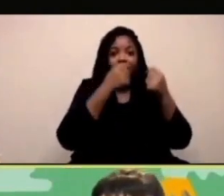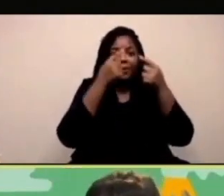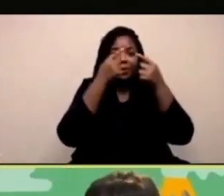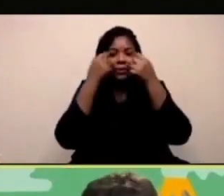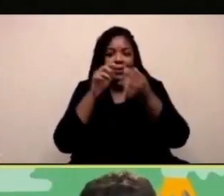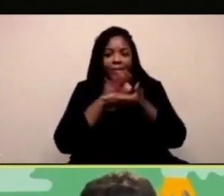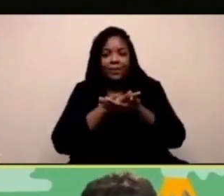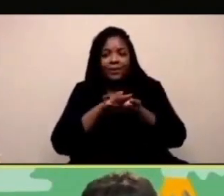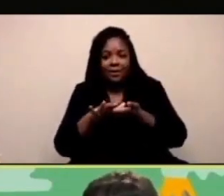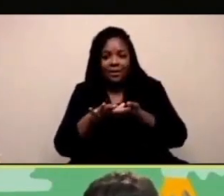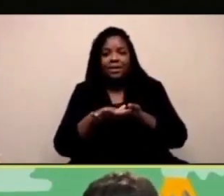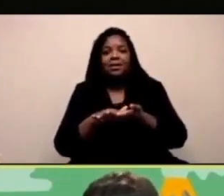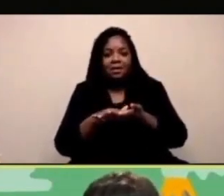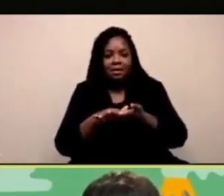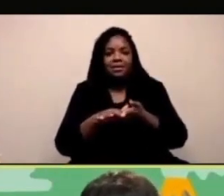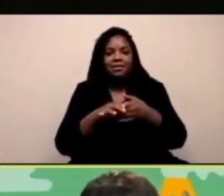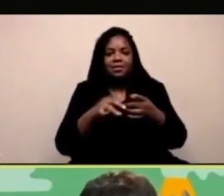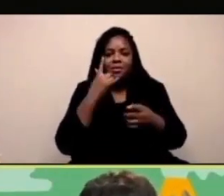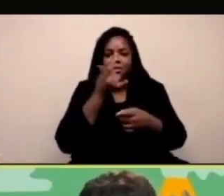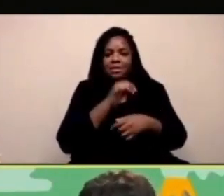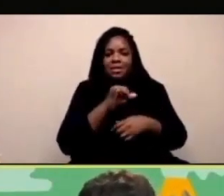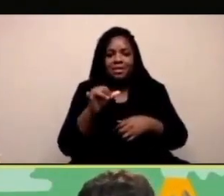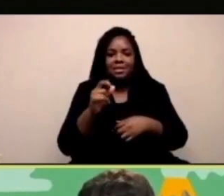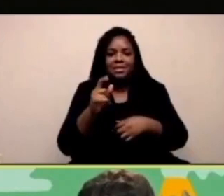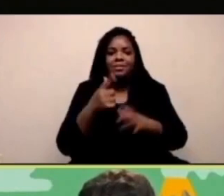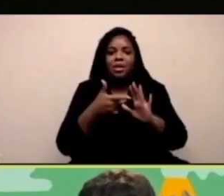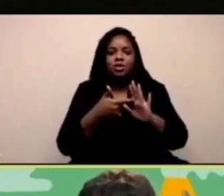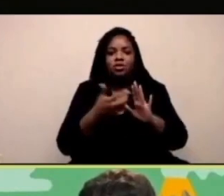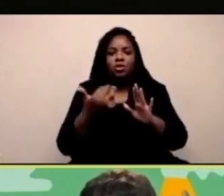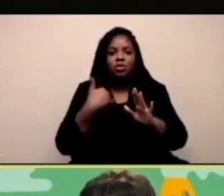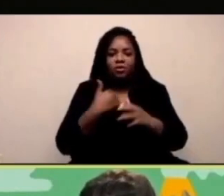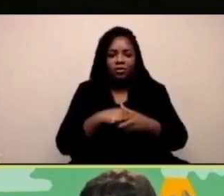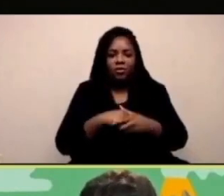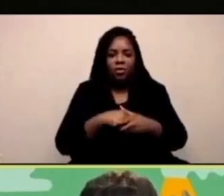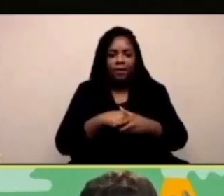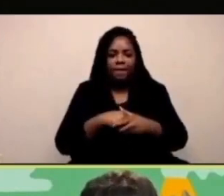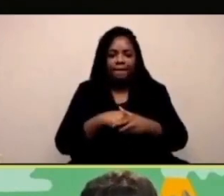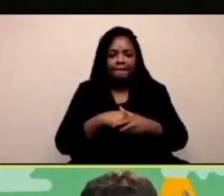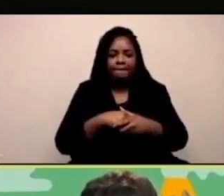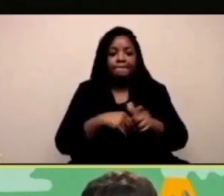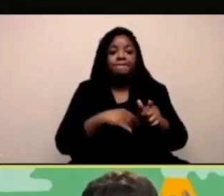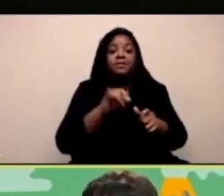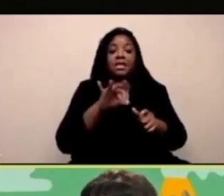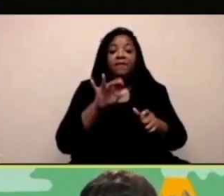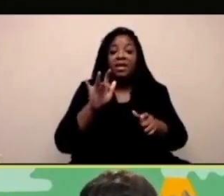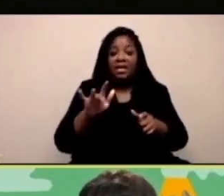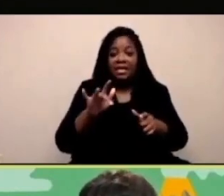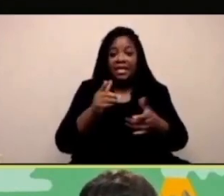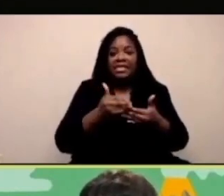ハットやとメガネが選べますどんどん変えられます